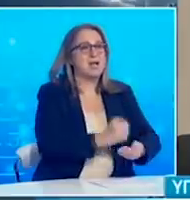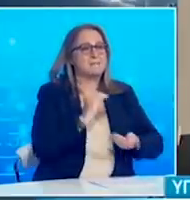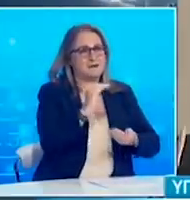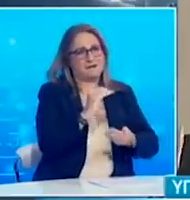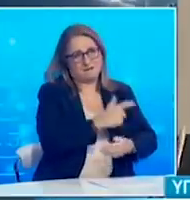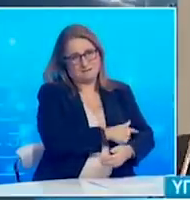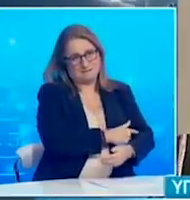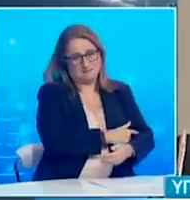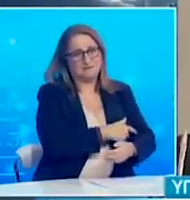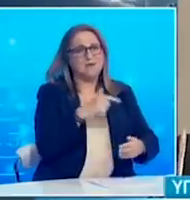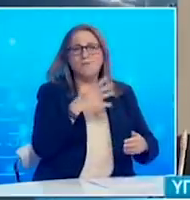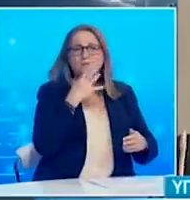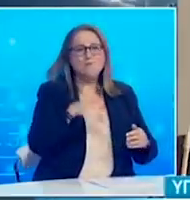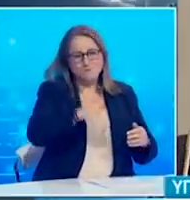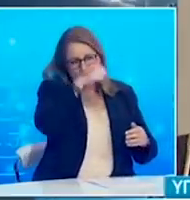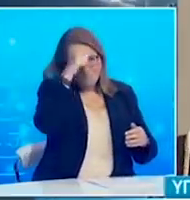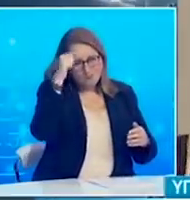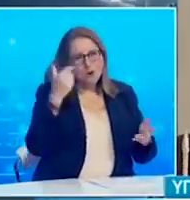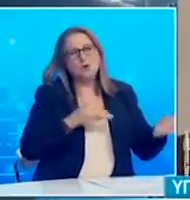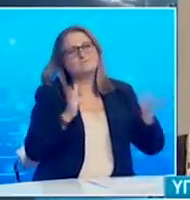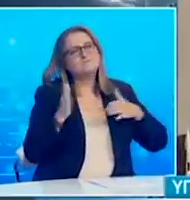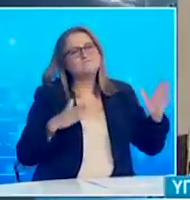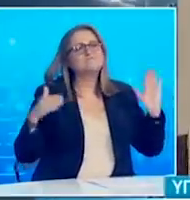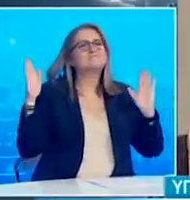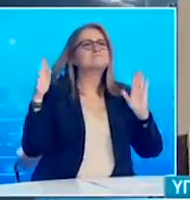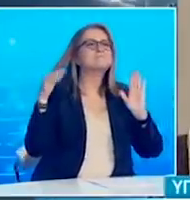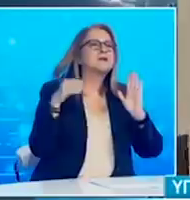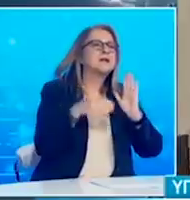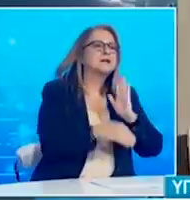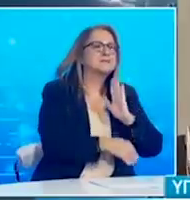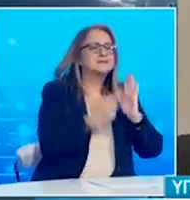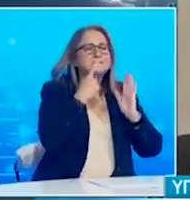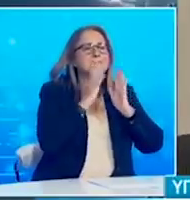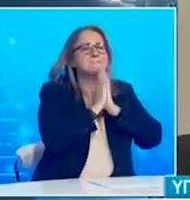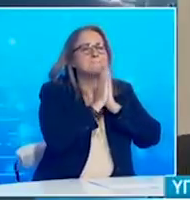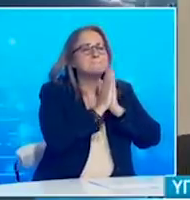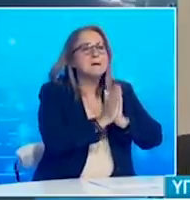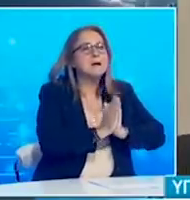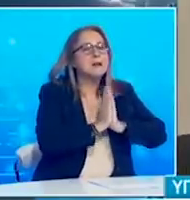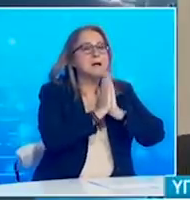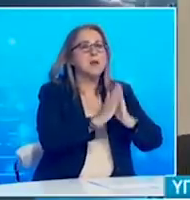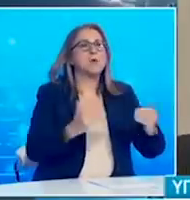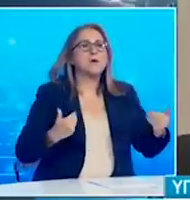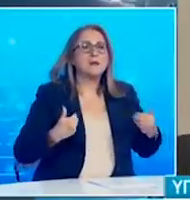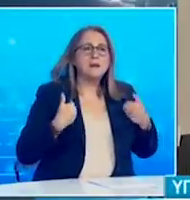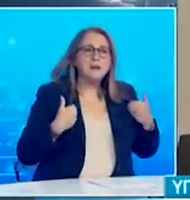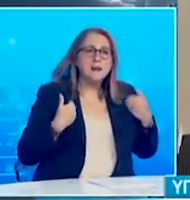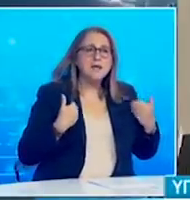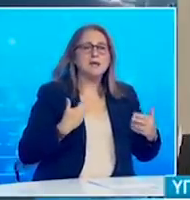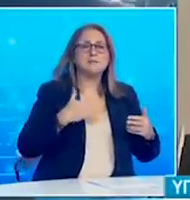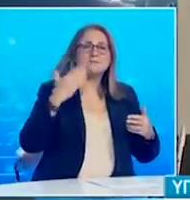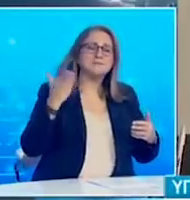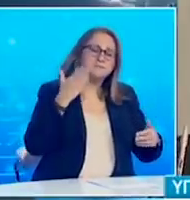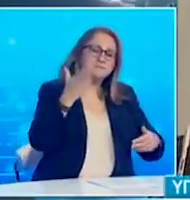αίματος πέφτει λόγω του καλοκαιριού. Κάνουμε έκκληση σε νέους και παλιούς αιμοδότες